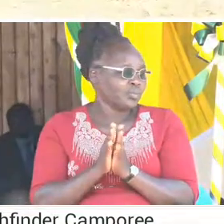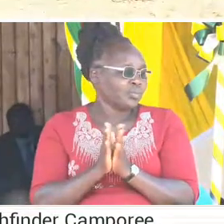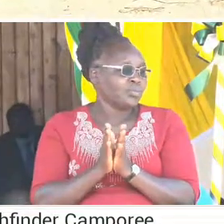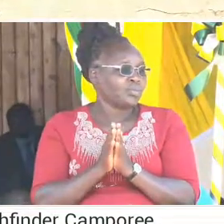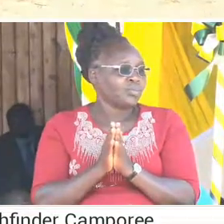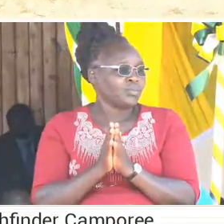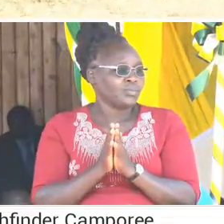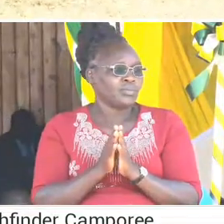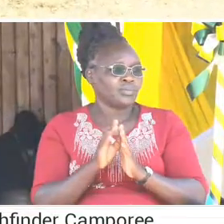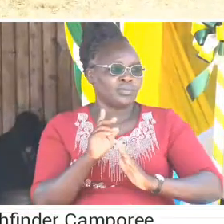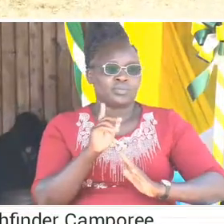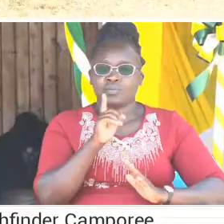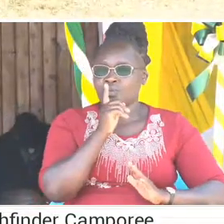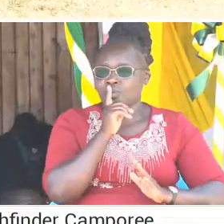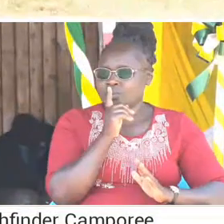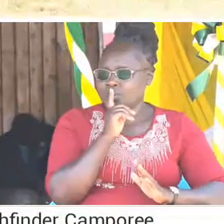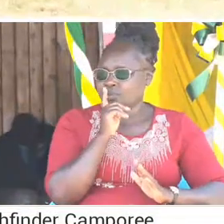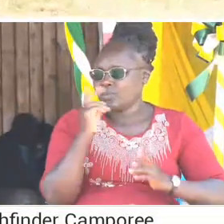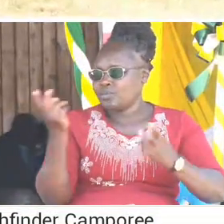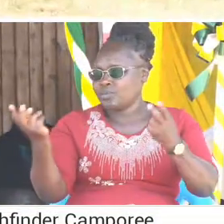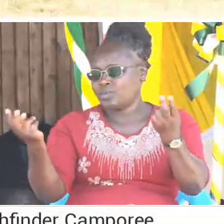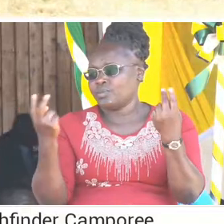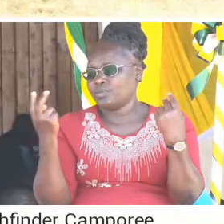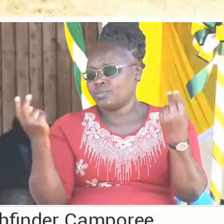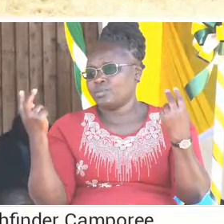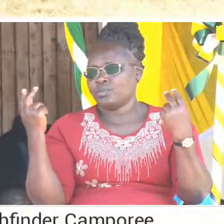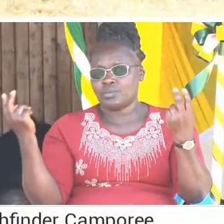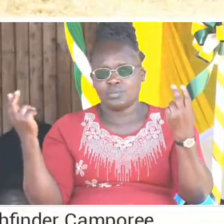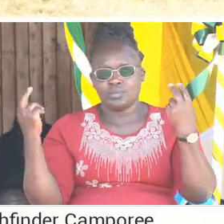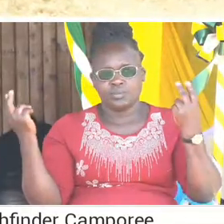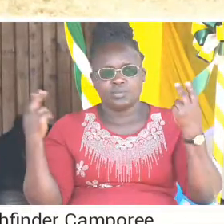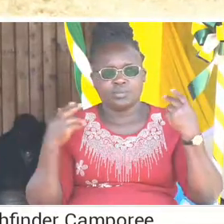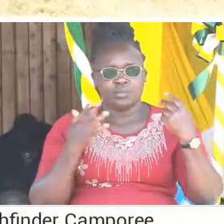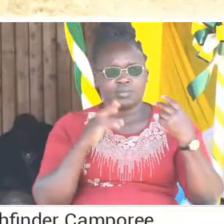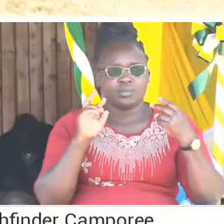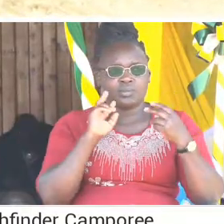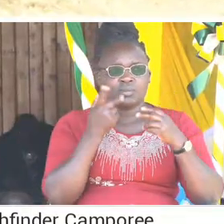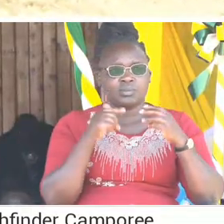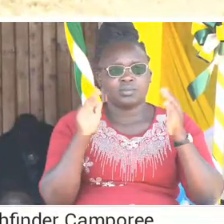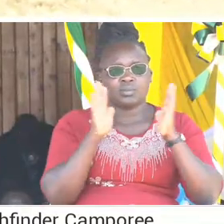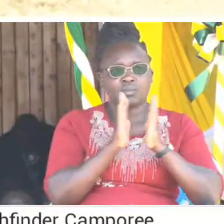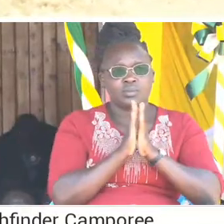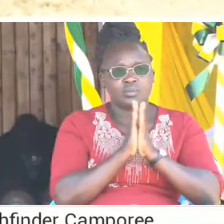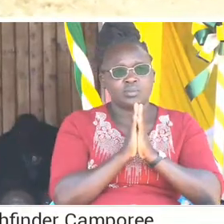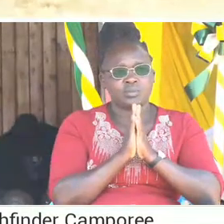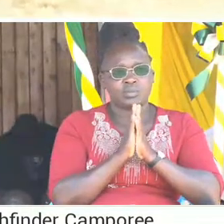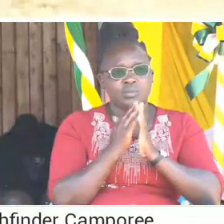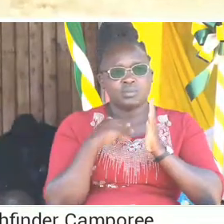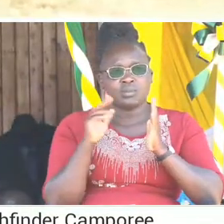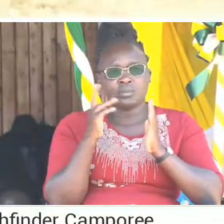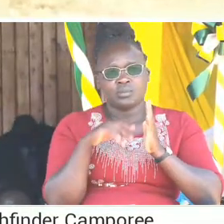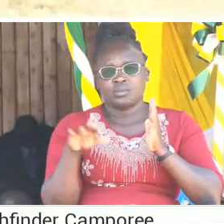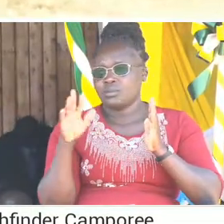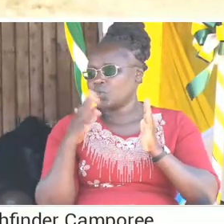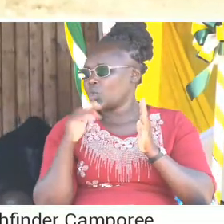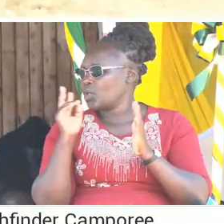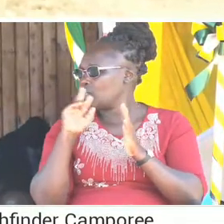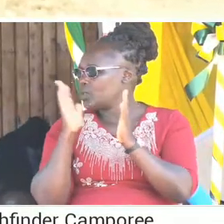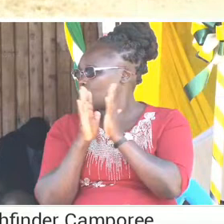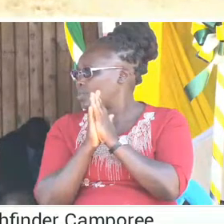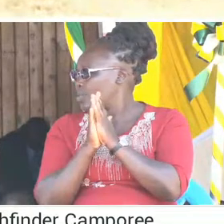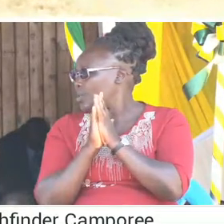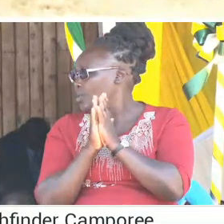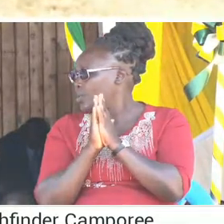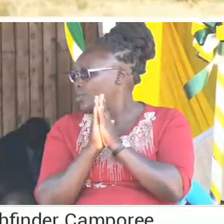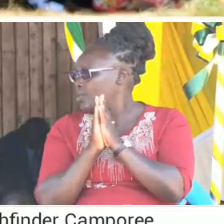ulipo, angalia huku niliko, angalia huku niliko, natamani tuombe. Inamisha kichwa chako, natamani tuombe. Pathfinder, inamisha kichwa